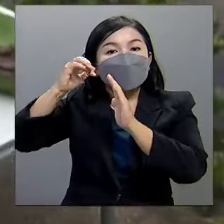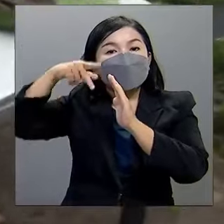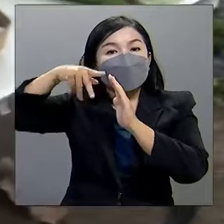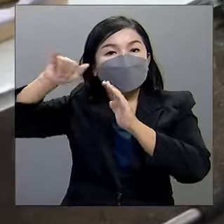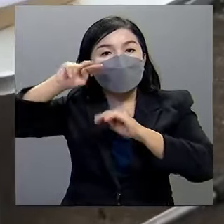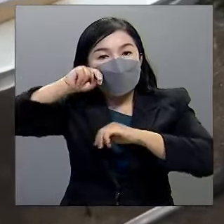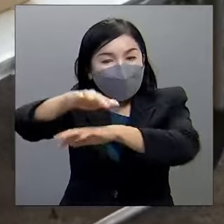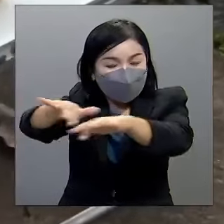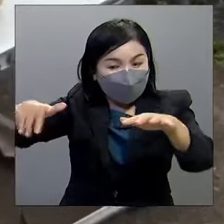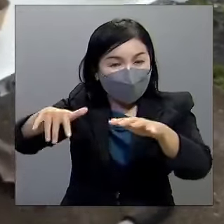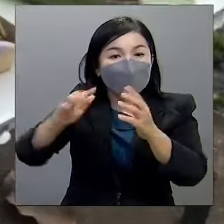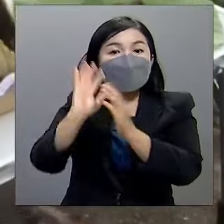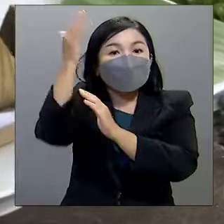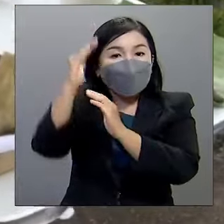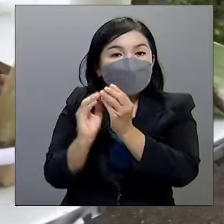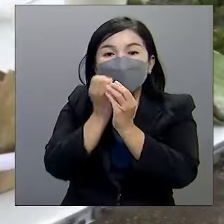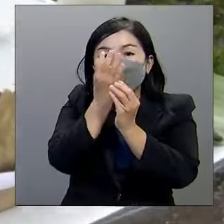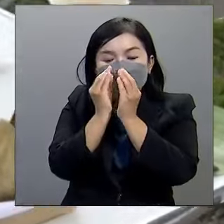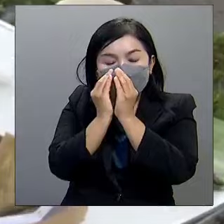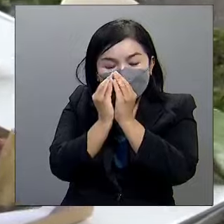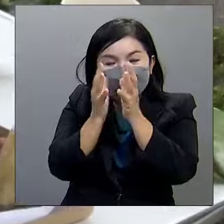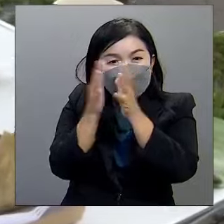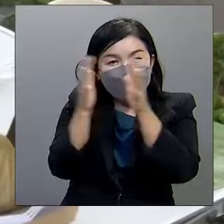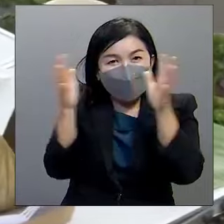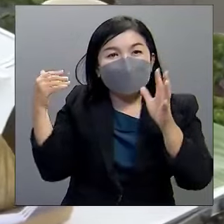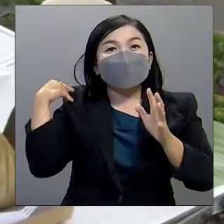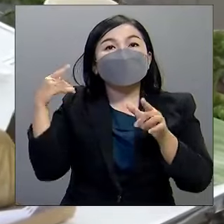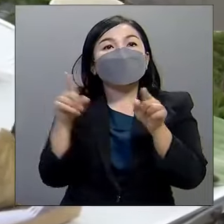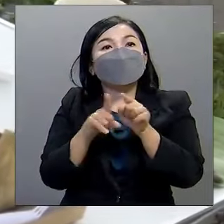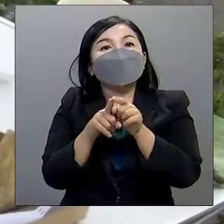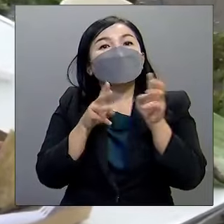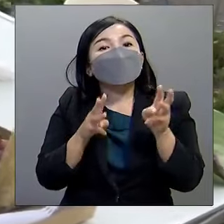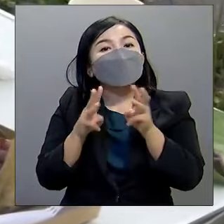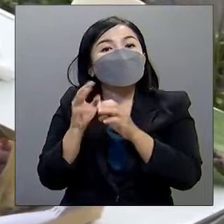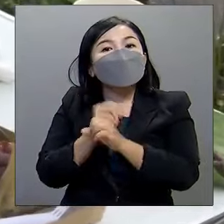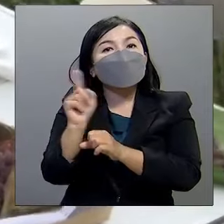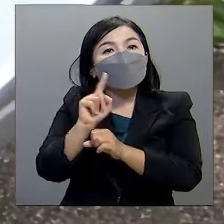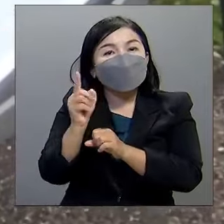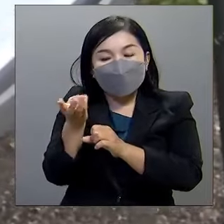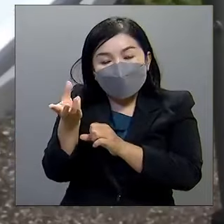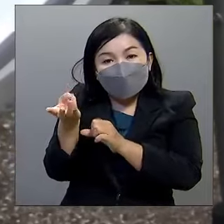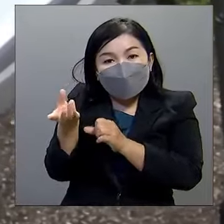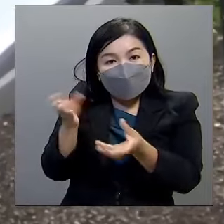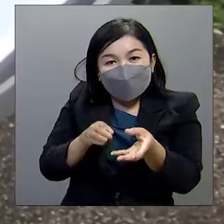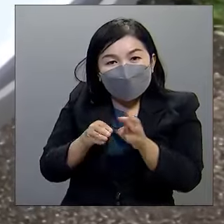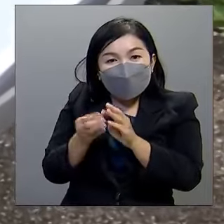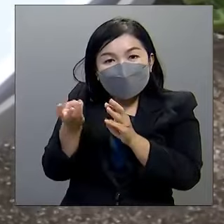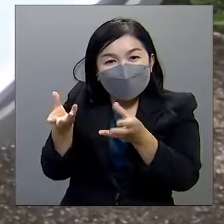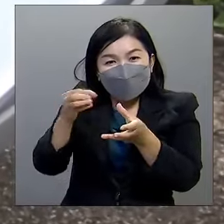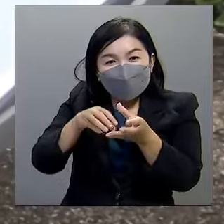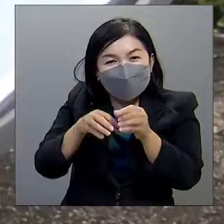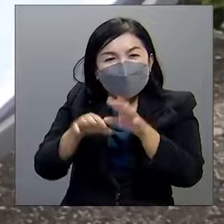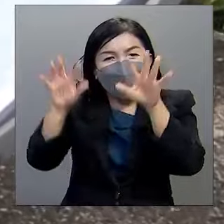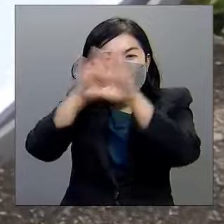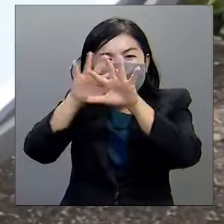มากซึ่งบริเวณหลังบ้านของตัวเองนั้นเนี่ยก็มีใบบัวอยู่เยอะเช่นกันโดยกรรมวิธีการทำของข้าวหอมใบบัวสูตรดั้งเดิมจะมีลักษณะที่เป็นเหมือนข้